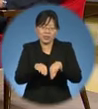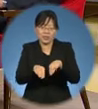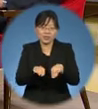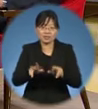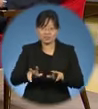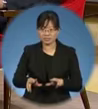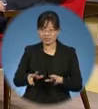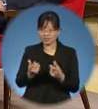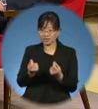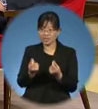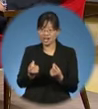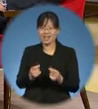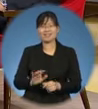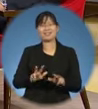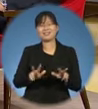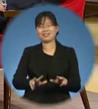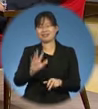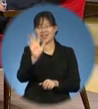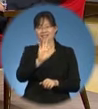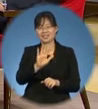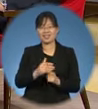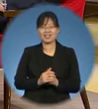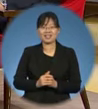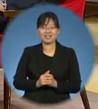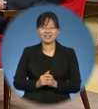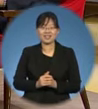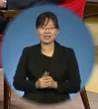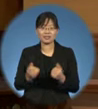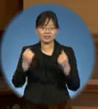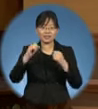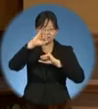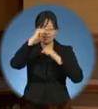걸으세요? 지금은 그렇죠. 근데 정말 그렇게 하면 다리 힘이